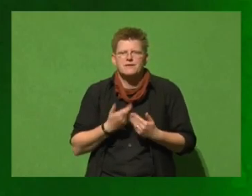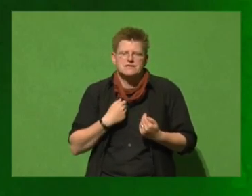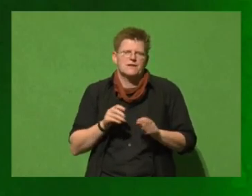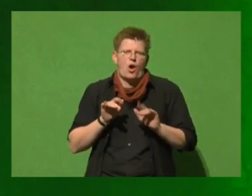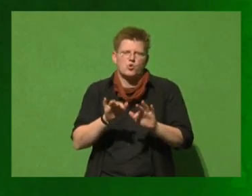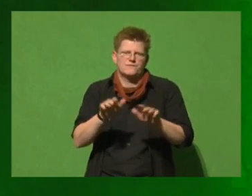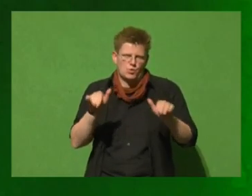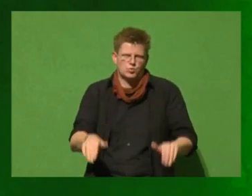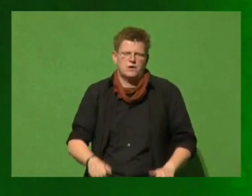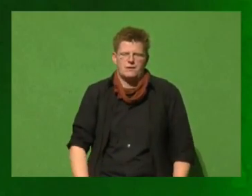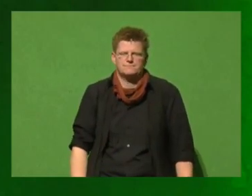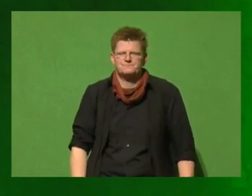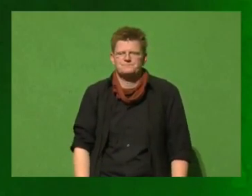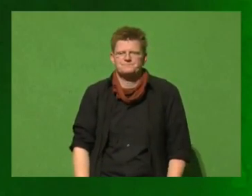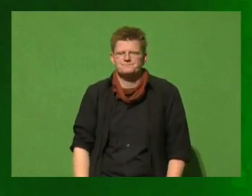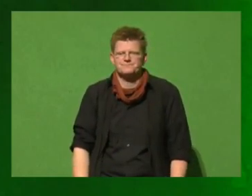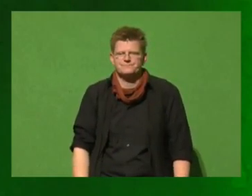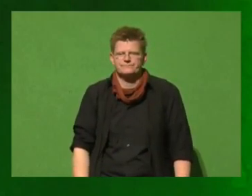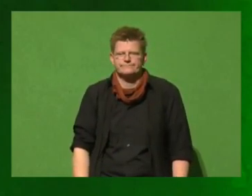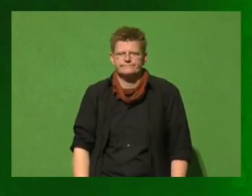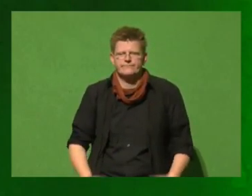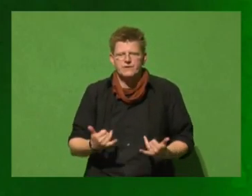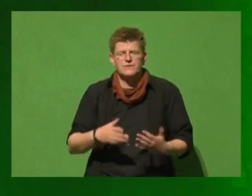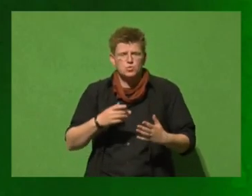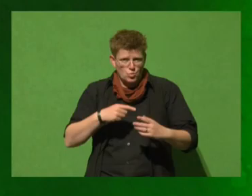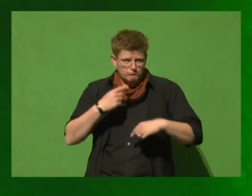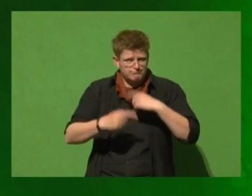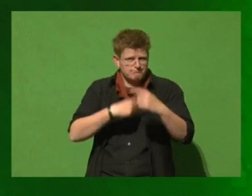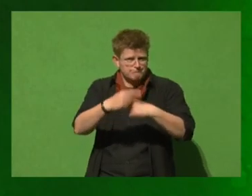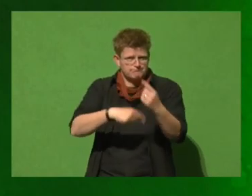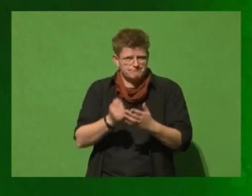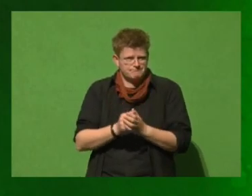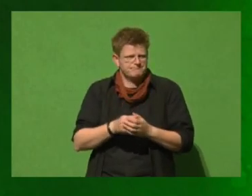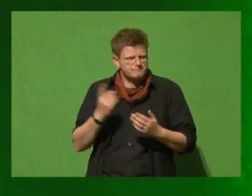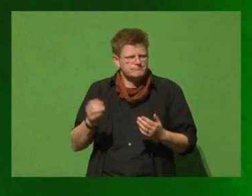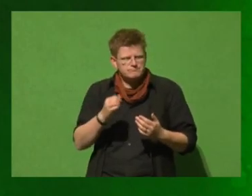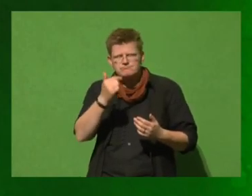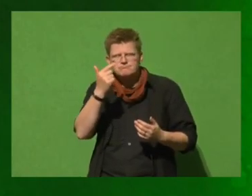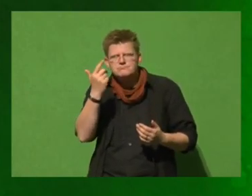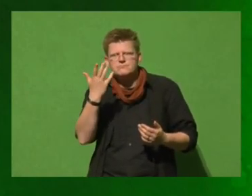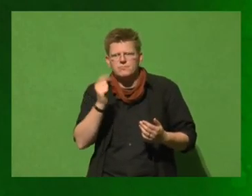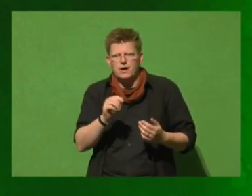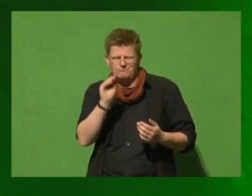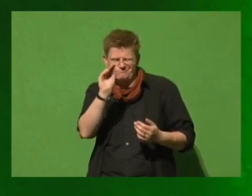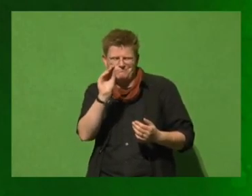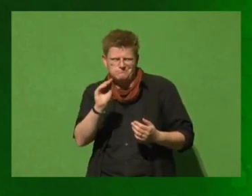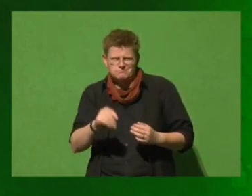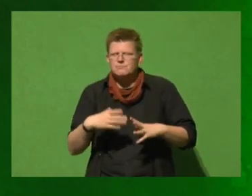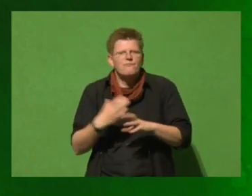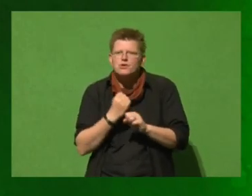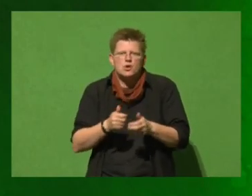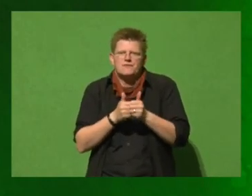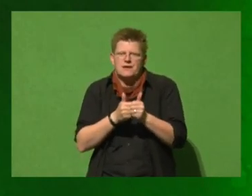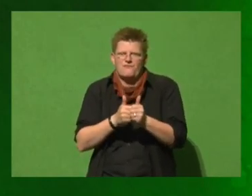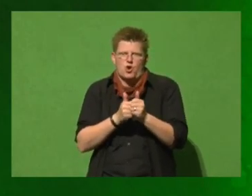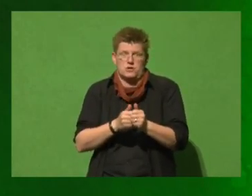hatte. Beim laufenden Geschäftsbetrieb seht ihr, dass wir da einige Ansätze nicht halten konnten. Das hat überwiegend mit